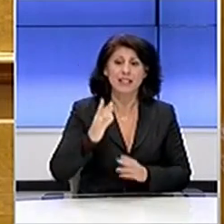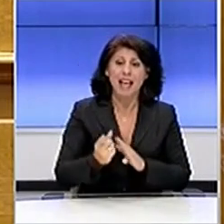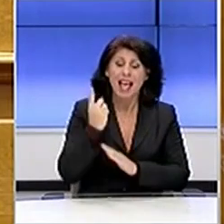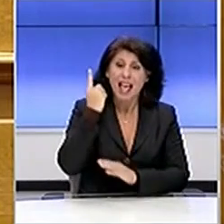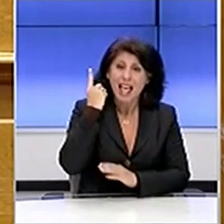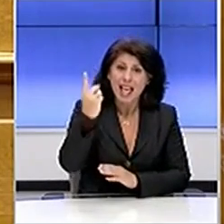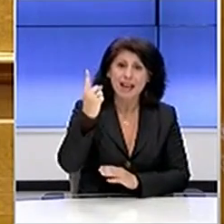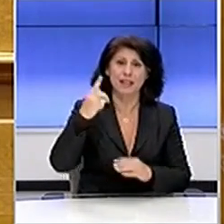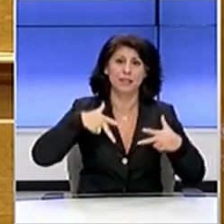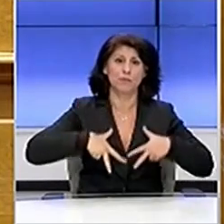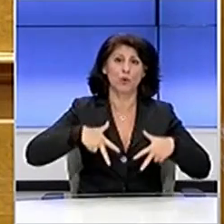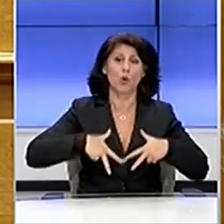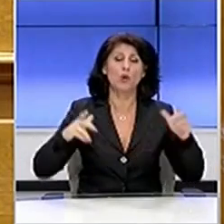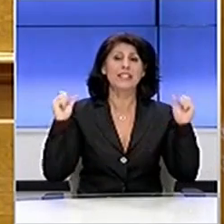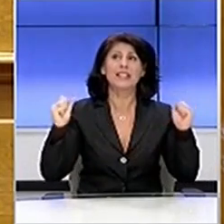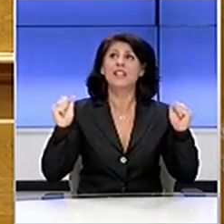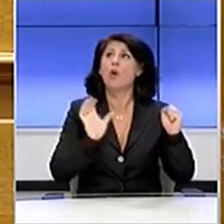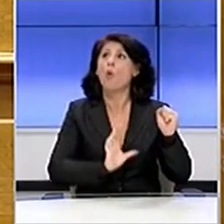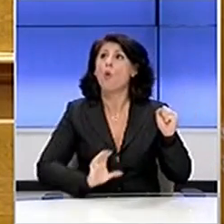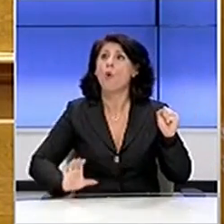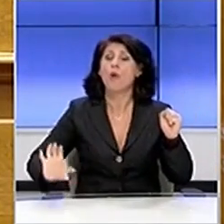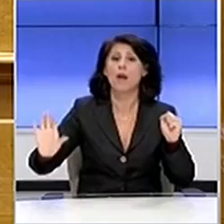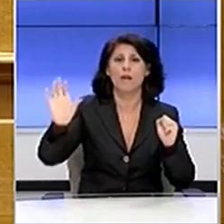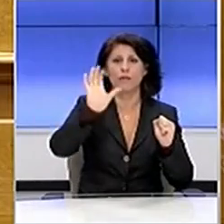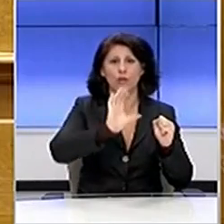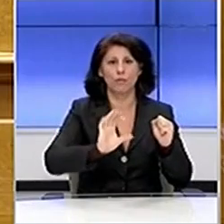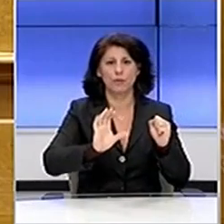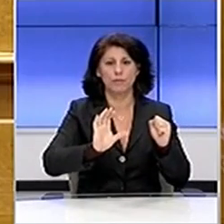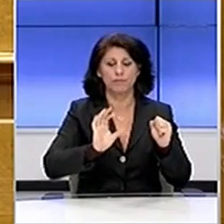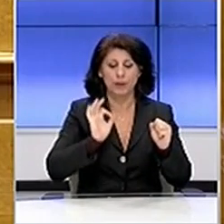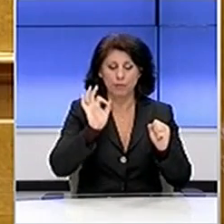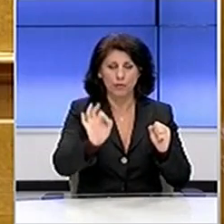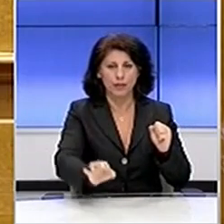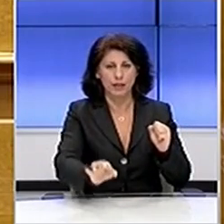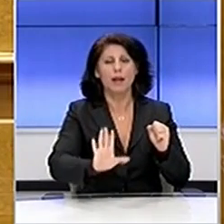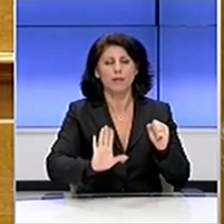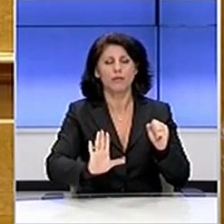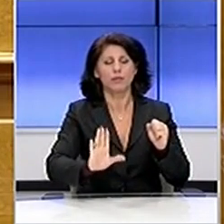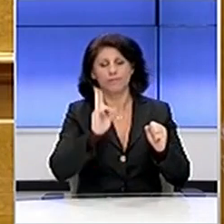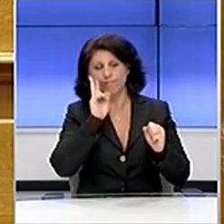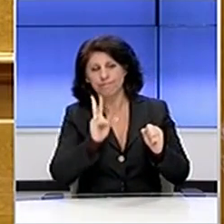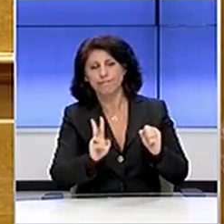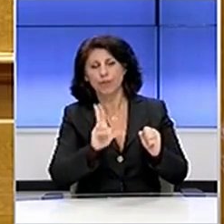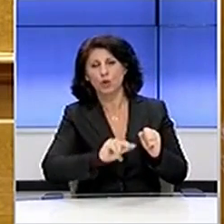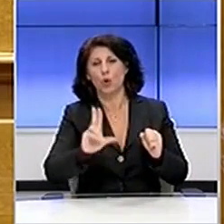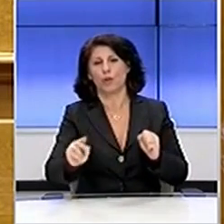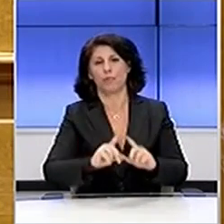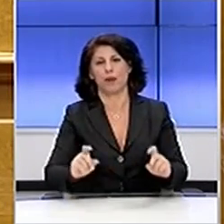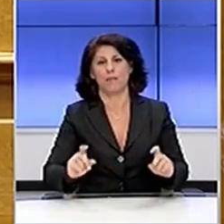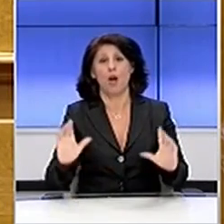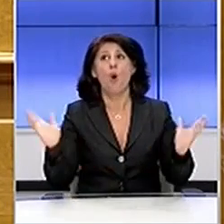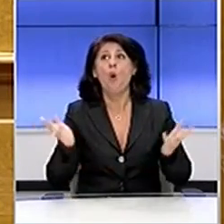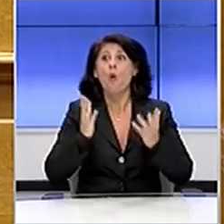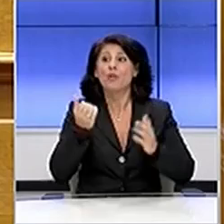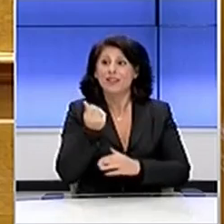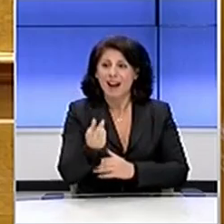ένας Υπουργός Υγείας στην Ευρώπη ο οποίος να μην έχει καταλήξει στην ίδια διαπίστωση. Όσες μονάδες